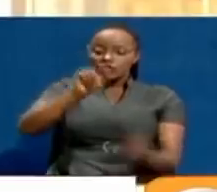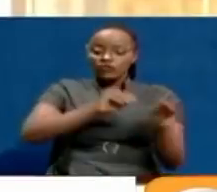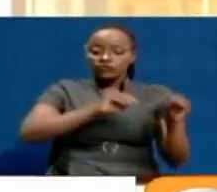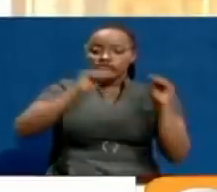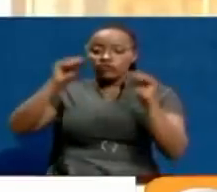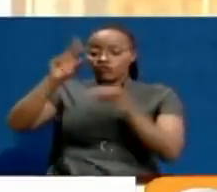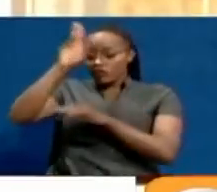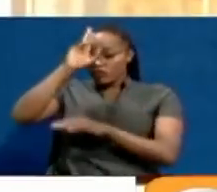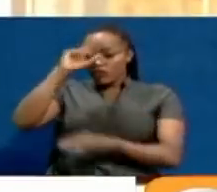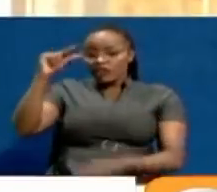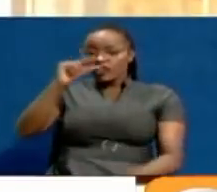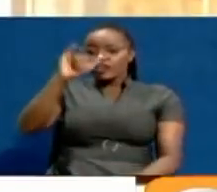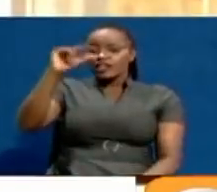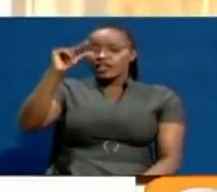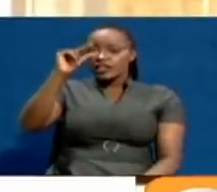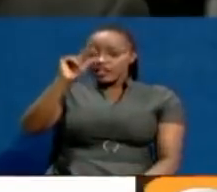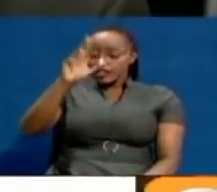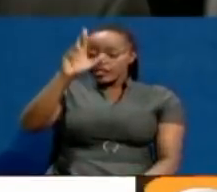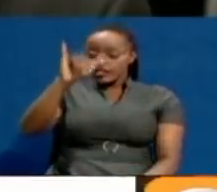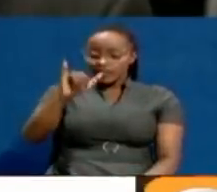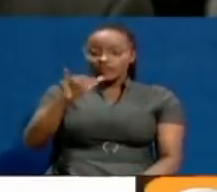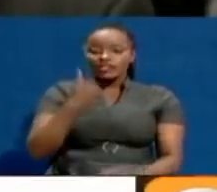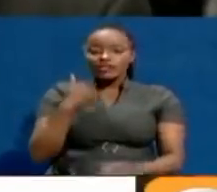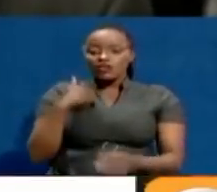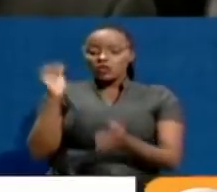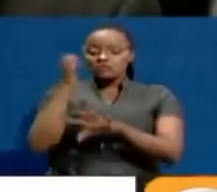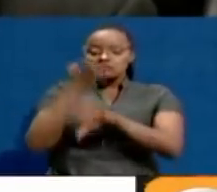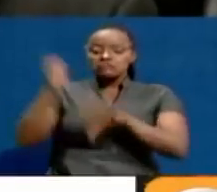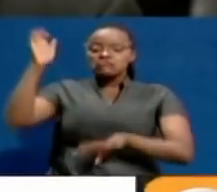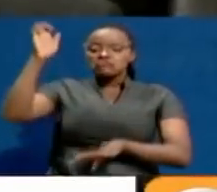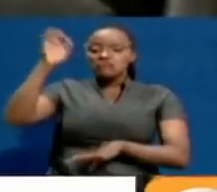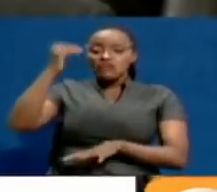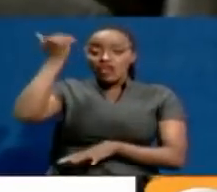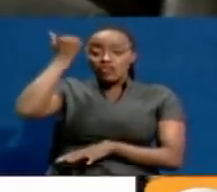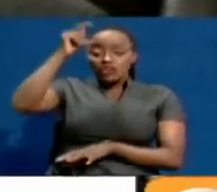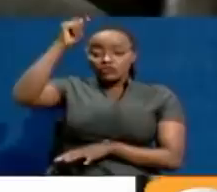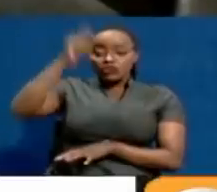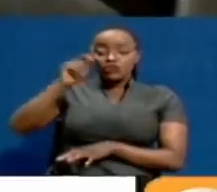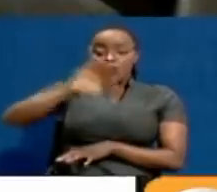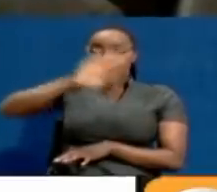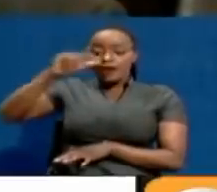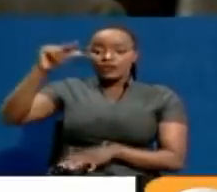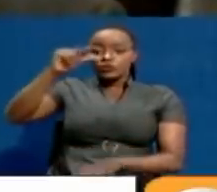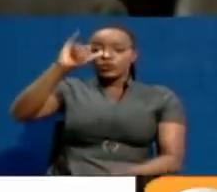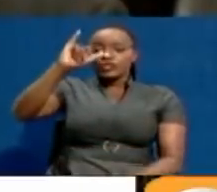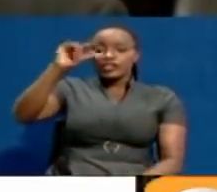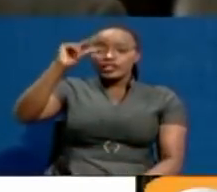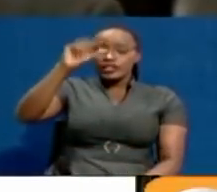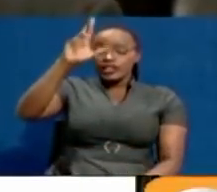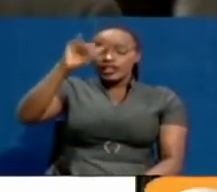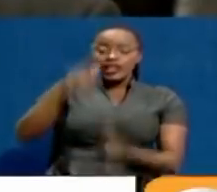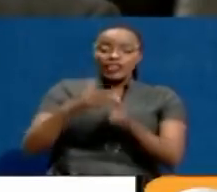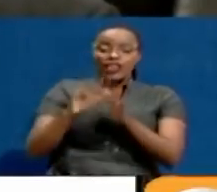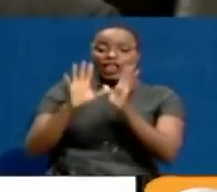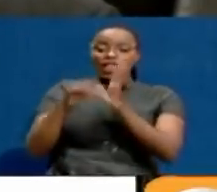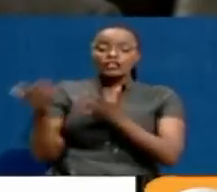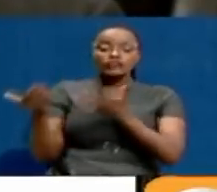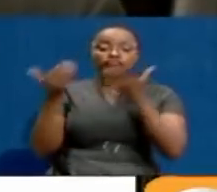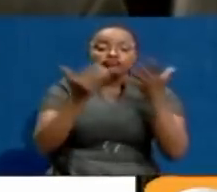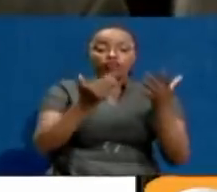kituo cha polisi cha Gigiri lilikataliwa, Ogoti akiamuru maafisa wa usalama kumrejesha Gigiri kabla ya kumwasilisha